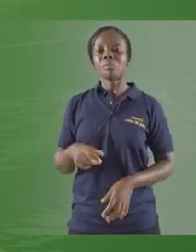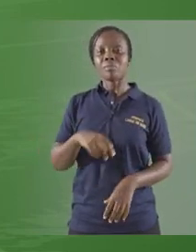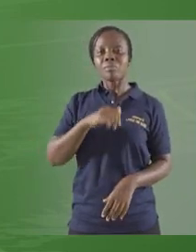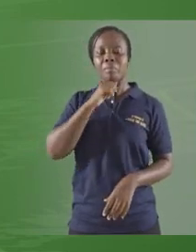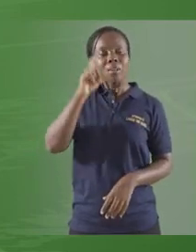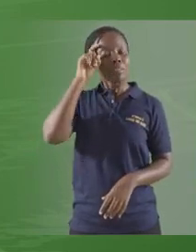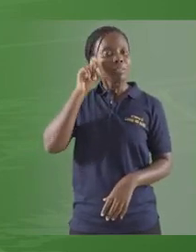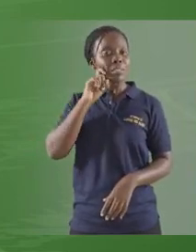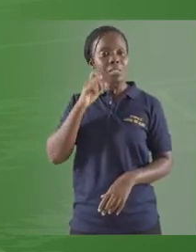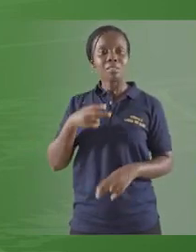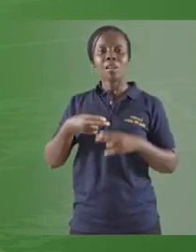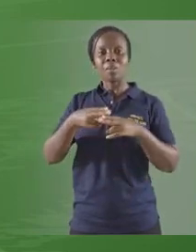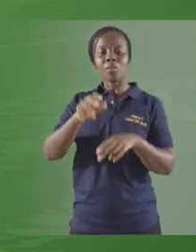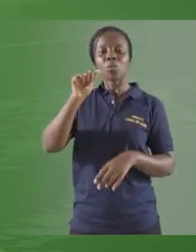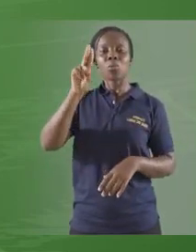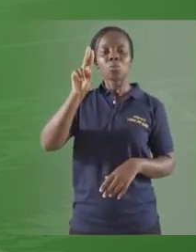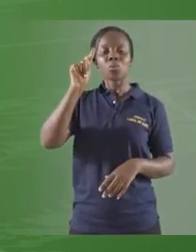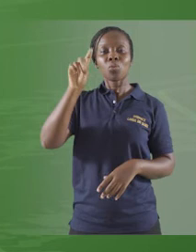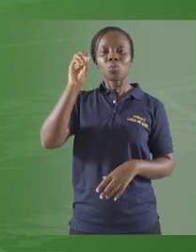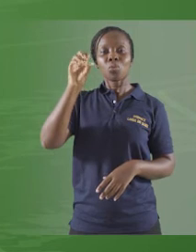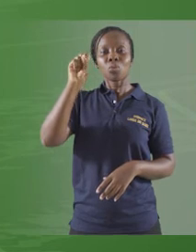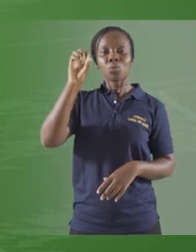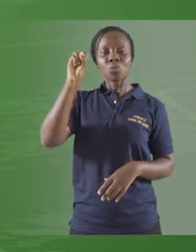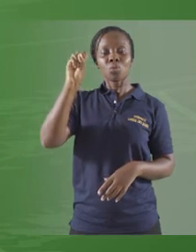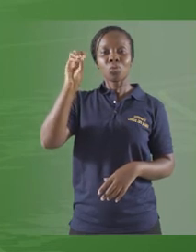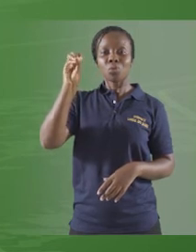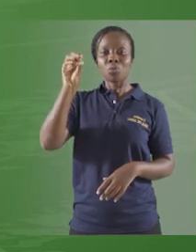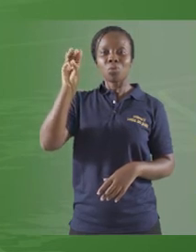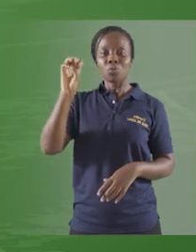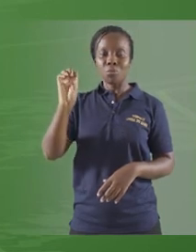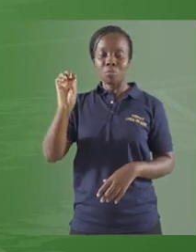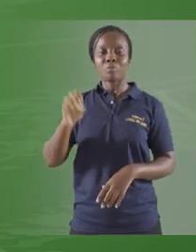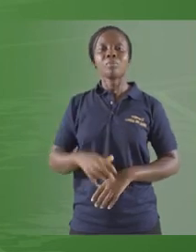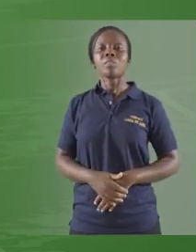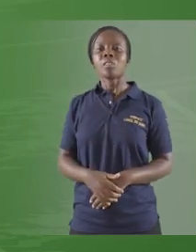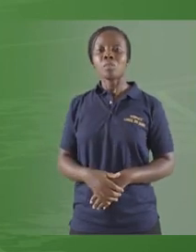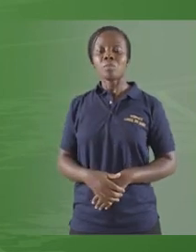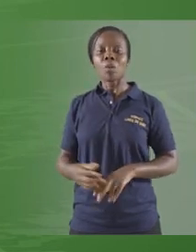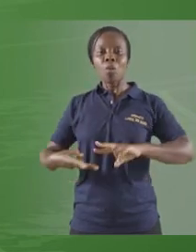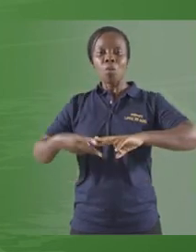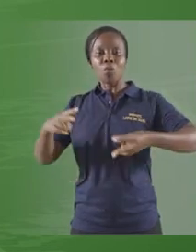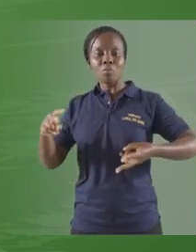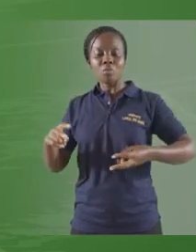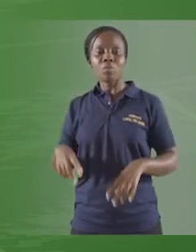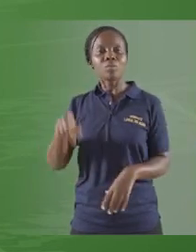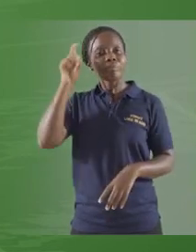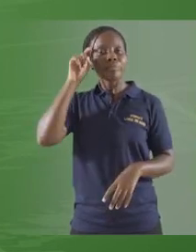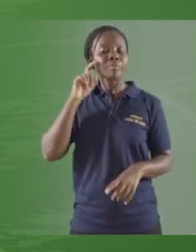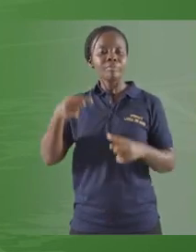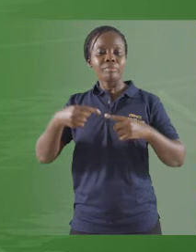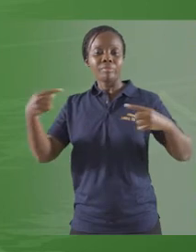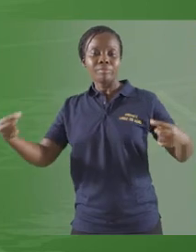autosomes, et les chromosomes sexuels, appelés également hétérochromosomes.